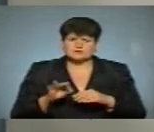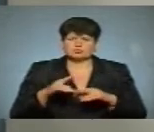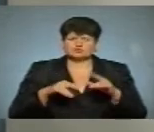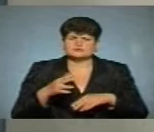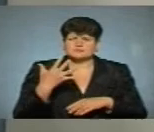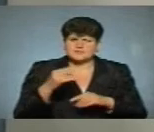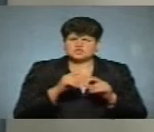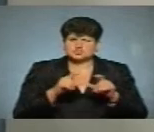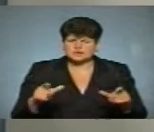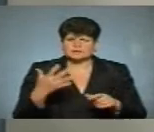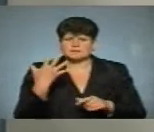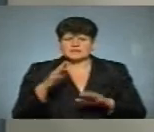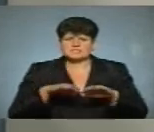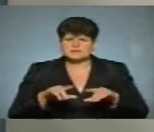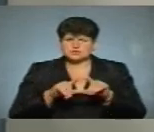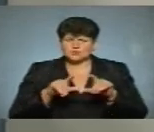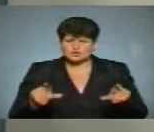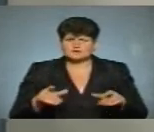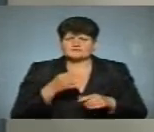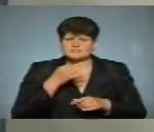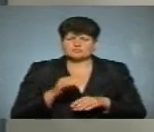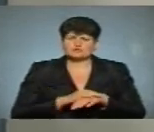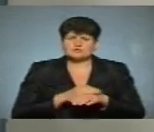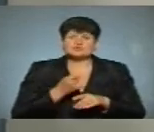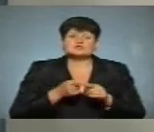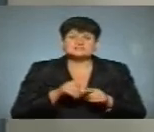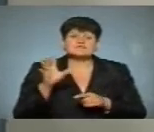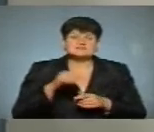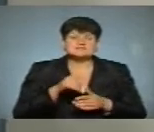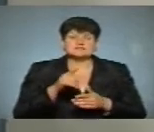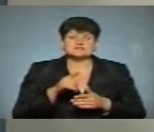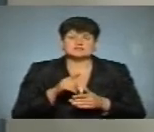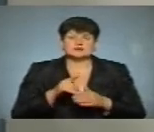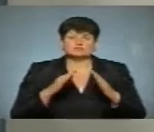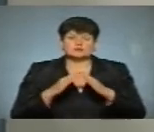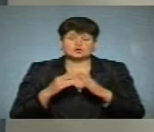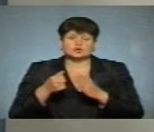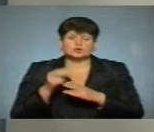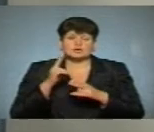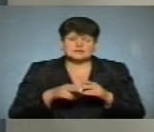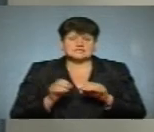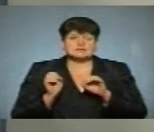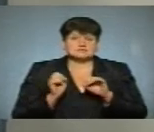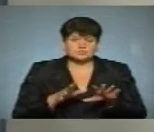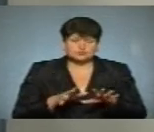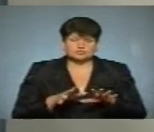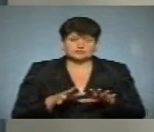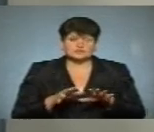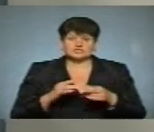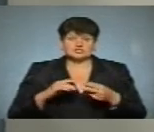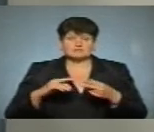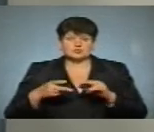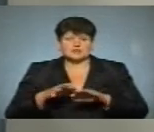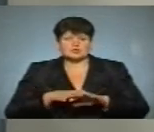5 садочків. Скажіть, будь ласка, чи є надія, що ці будівлі будуть до кінця року здані, чи не перетворяться